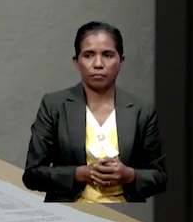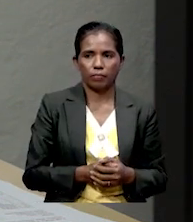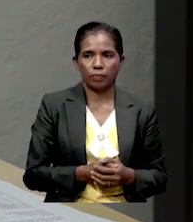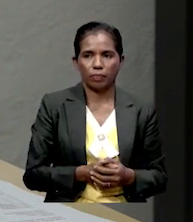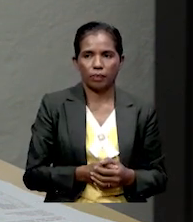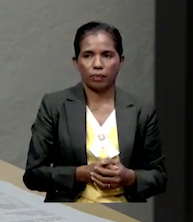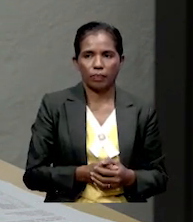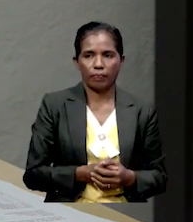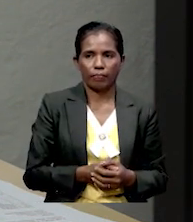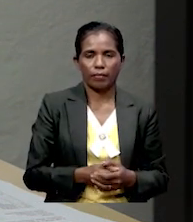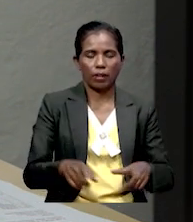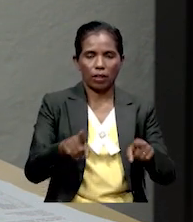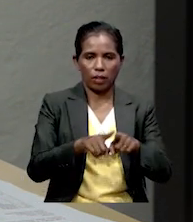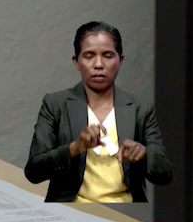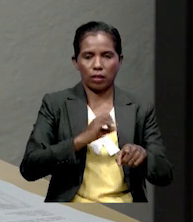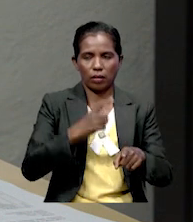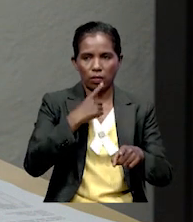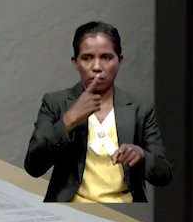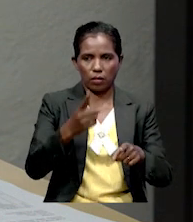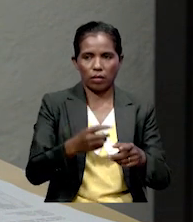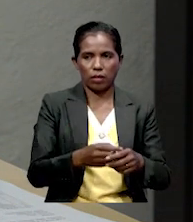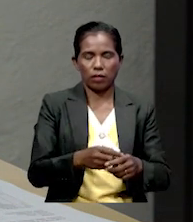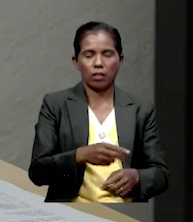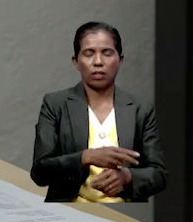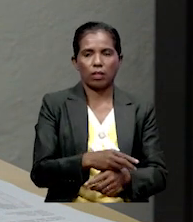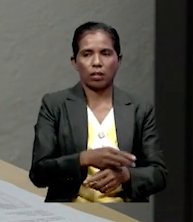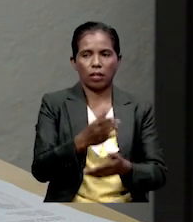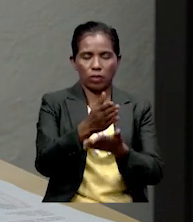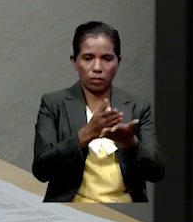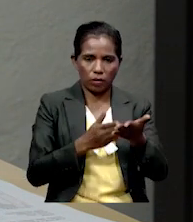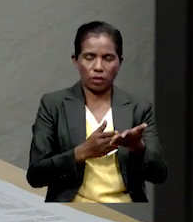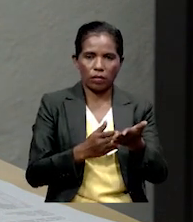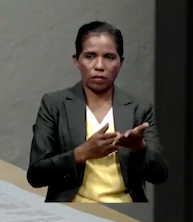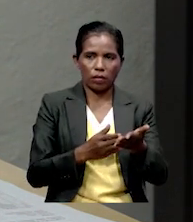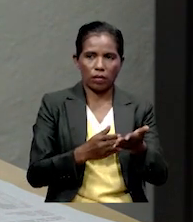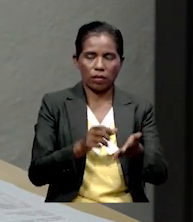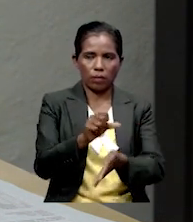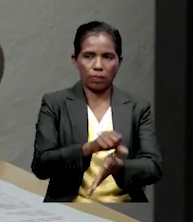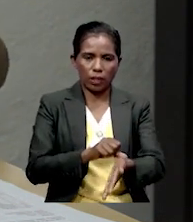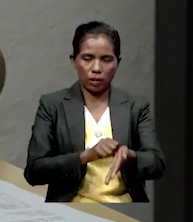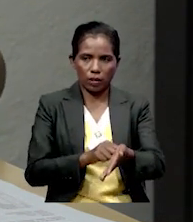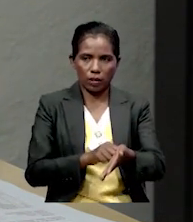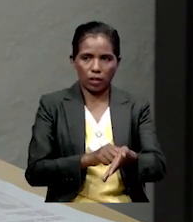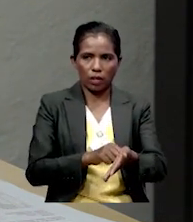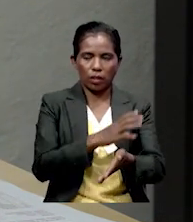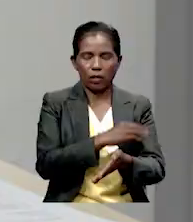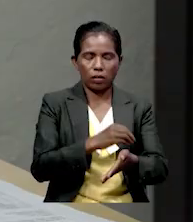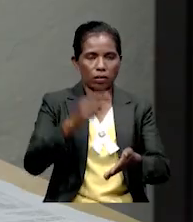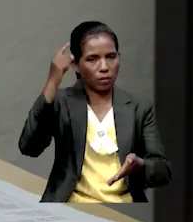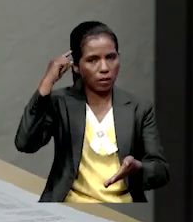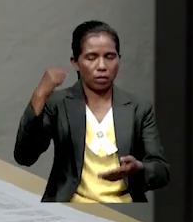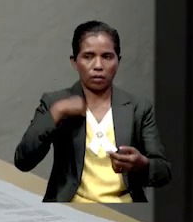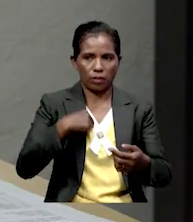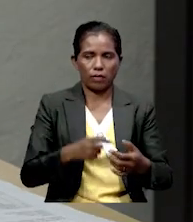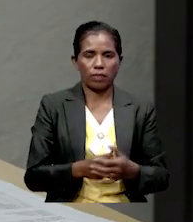Tratamento ne makanya sama ini ne biasanya halo perasan atau liga vali. Tubuh dia para cairan ne bel sayang ne tambah vali bayi ne.